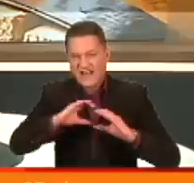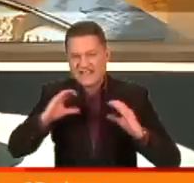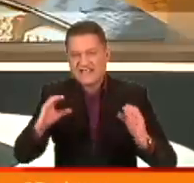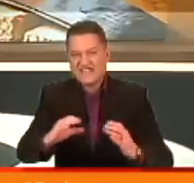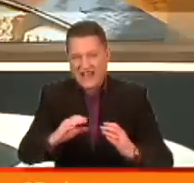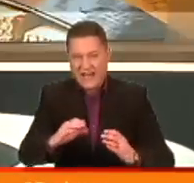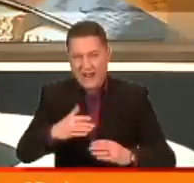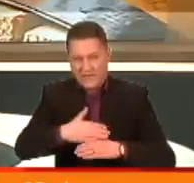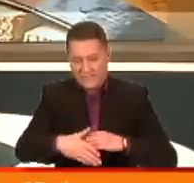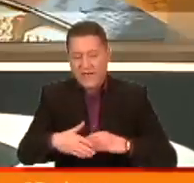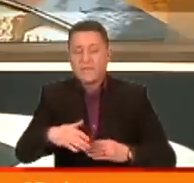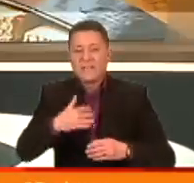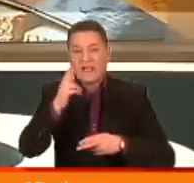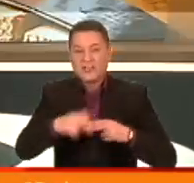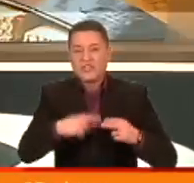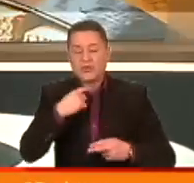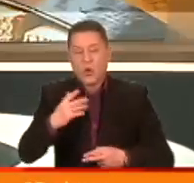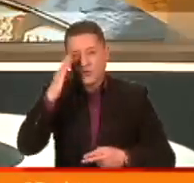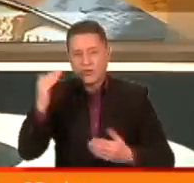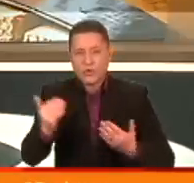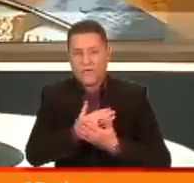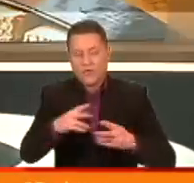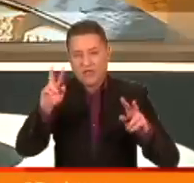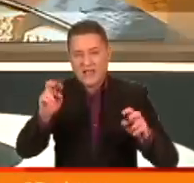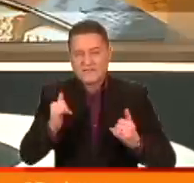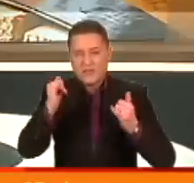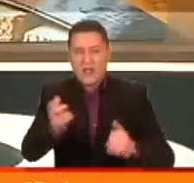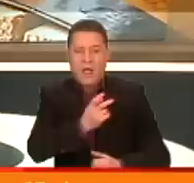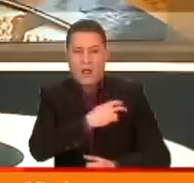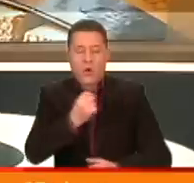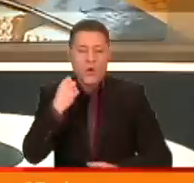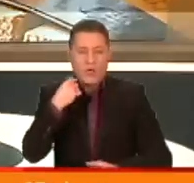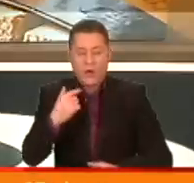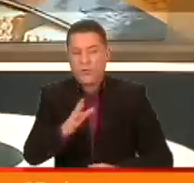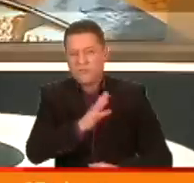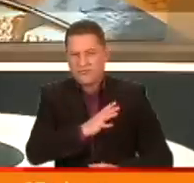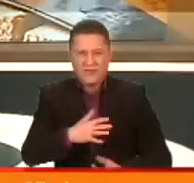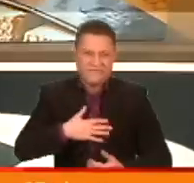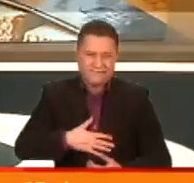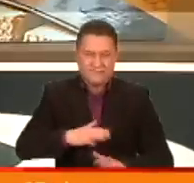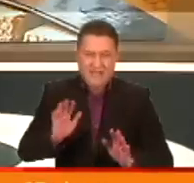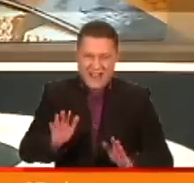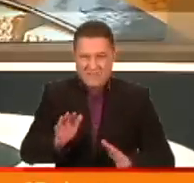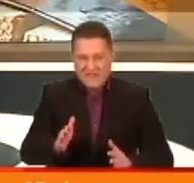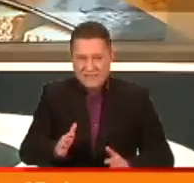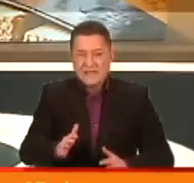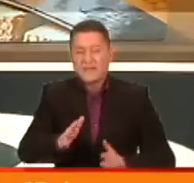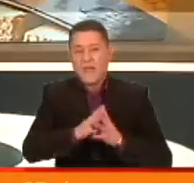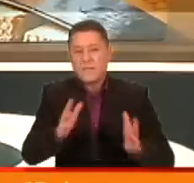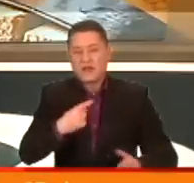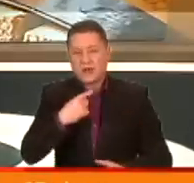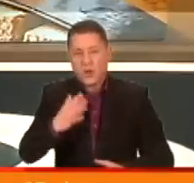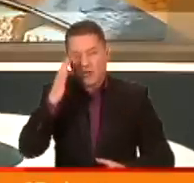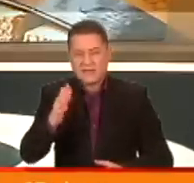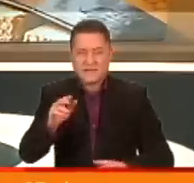мережі щойно закінчилося голосування за нову назву для коньяку. Воно було нерепрезентативним та найбільше голосів –